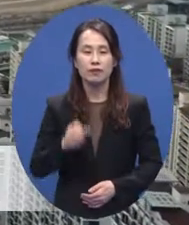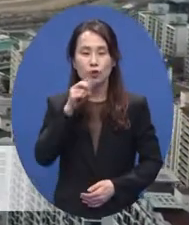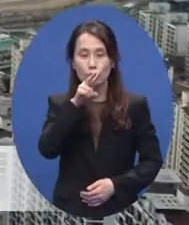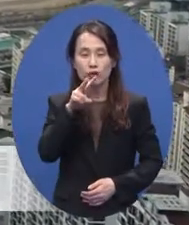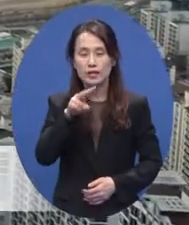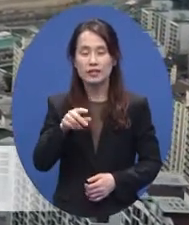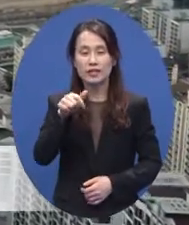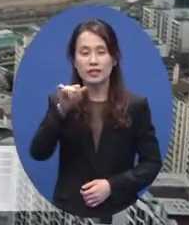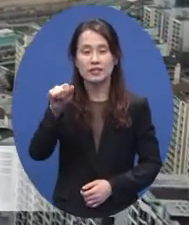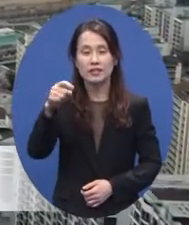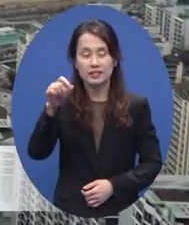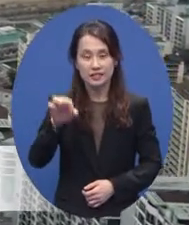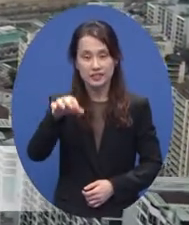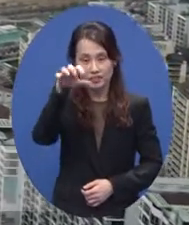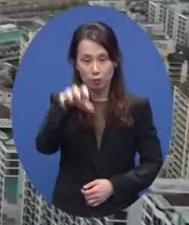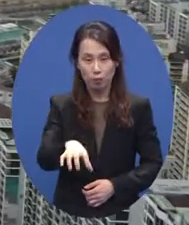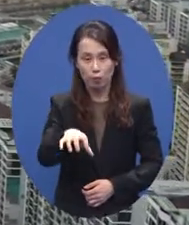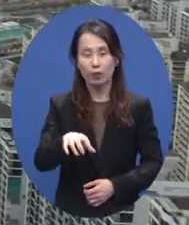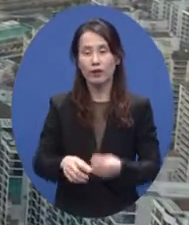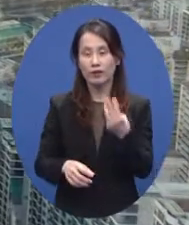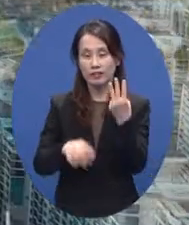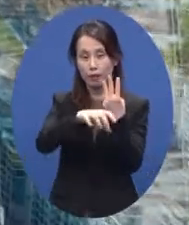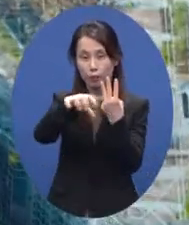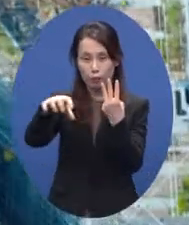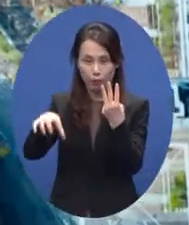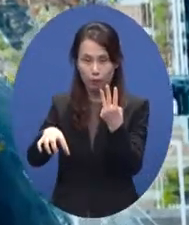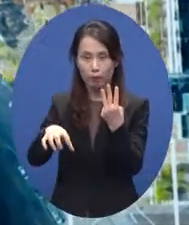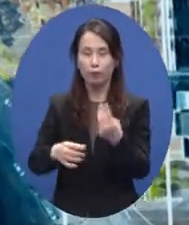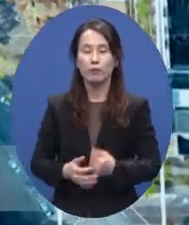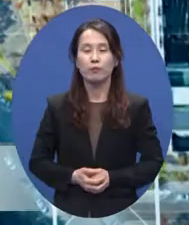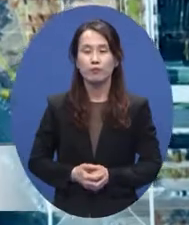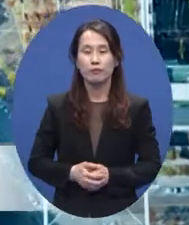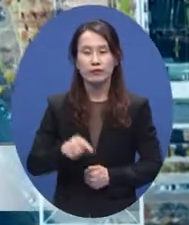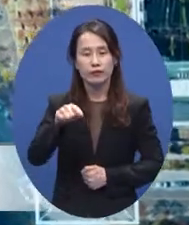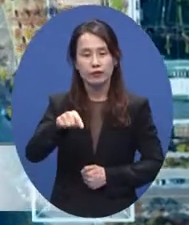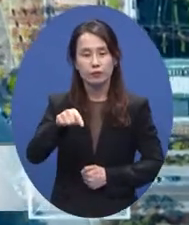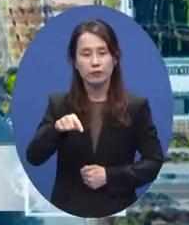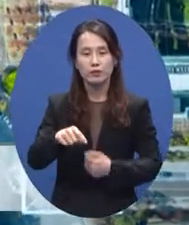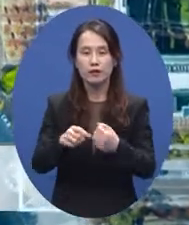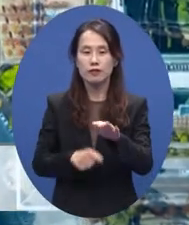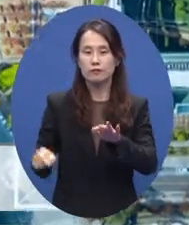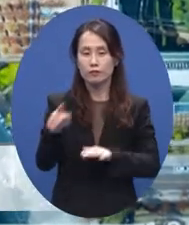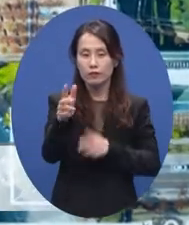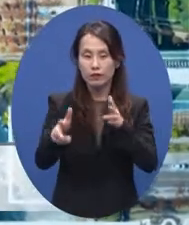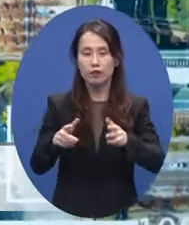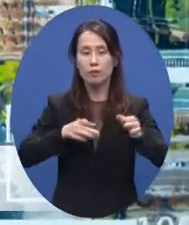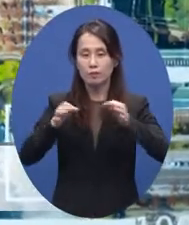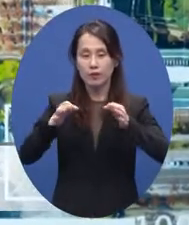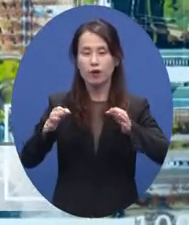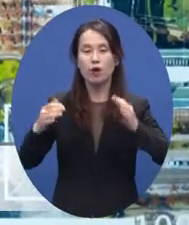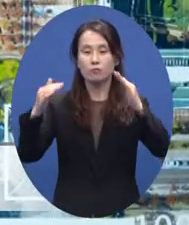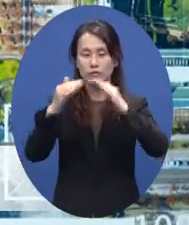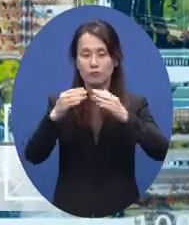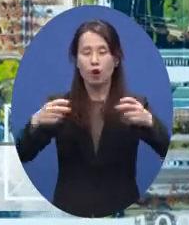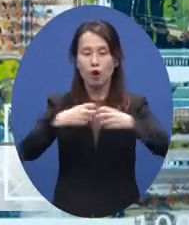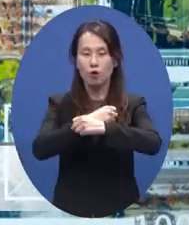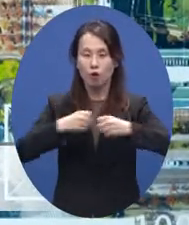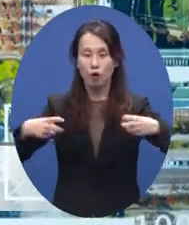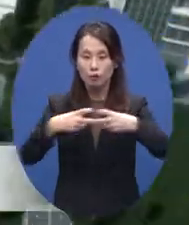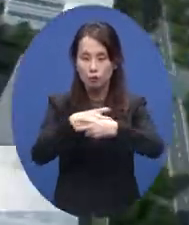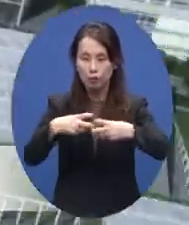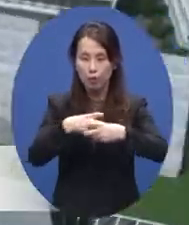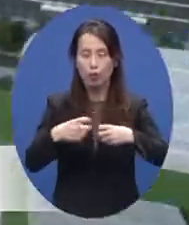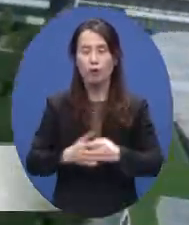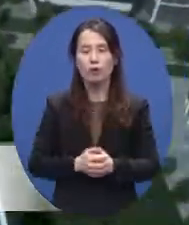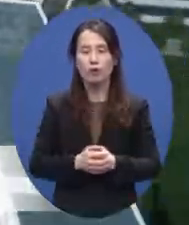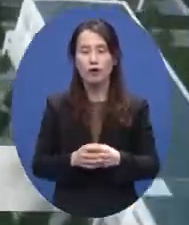용인시 기흥구 보정동과 마북동, 신갈동 일대. 이곳에 지식 기반 첨단 산업과 상업, 광역교통, 환경친화적 주거